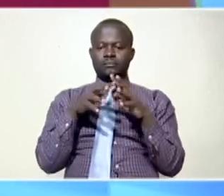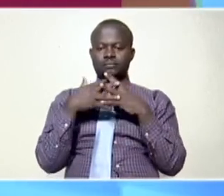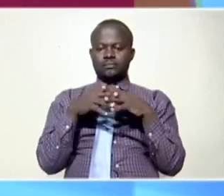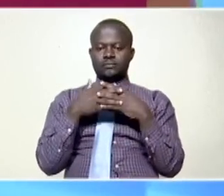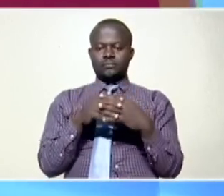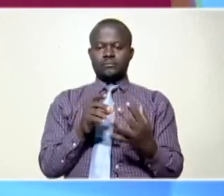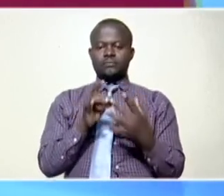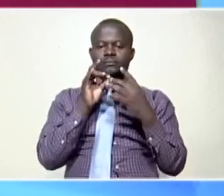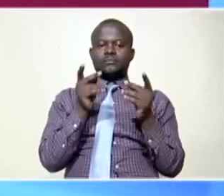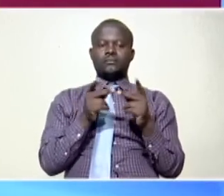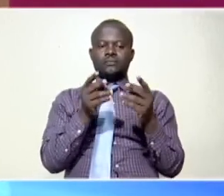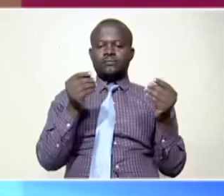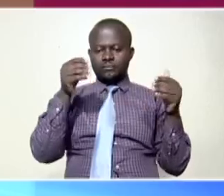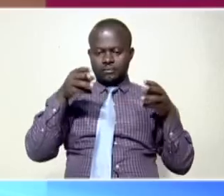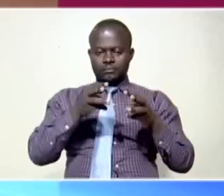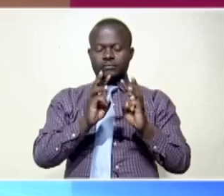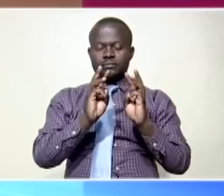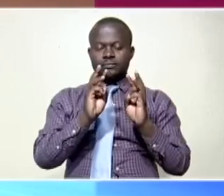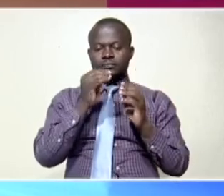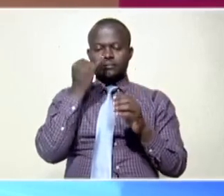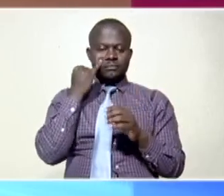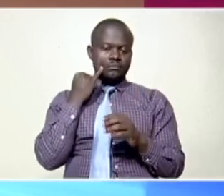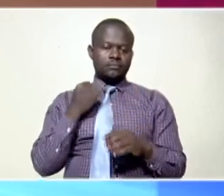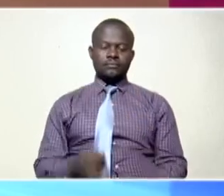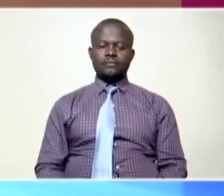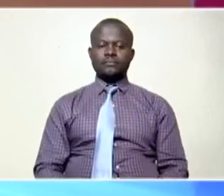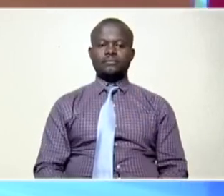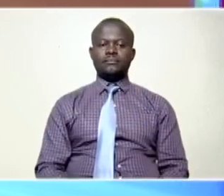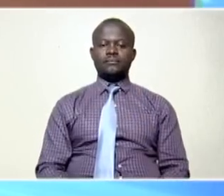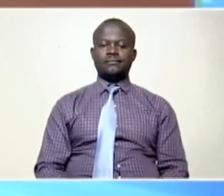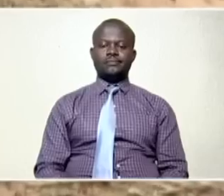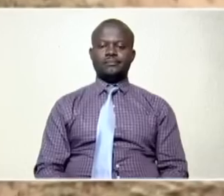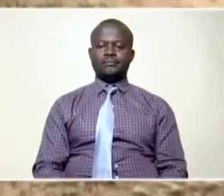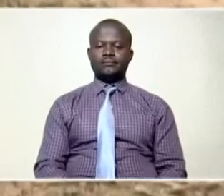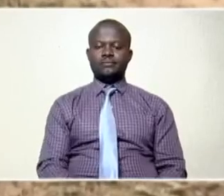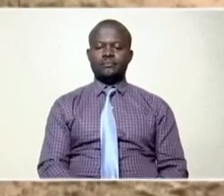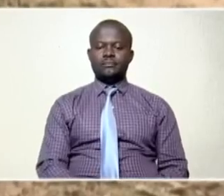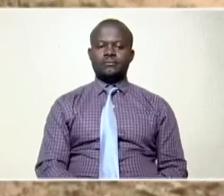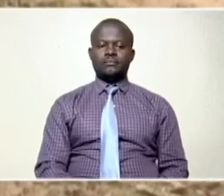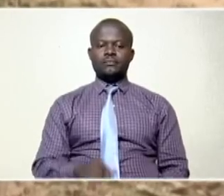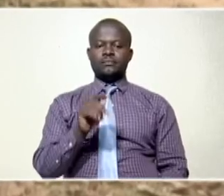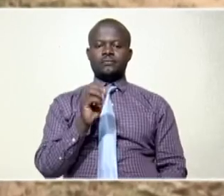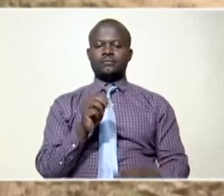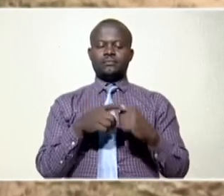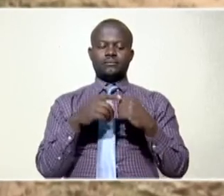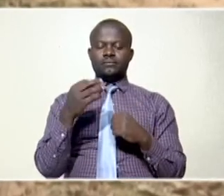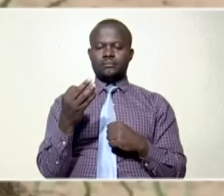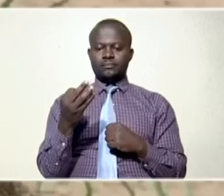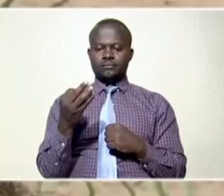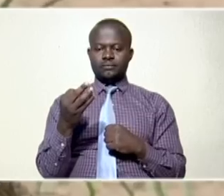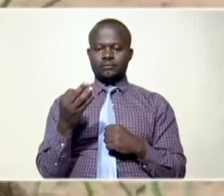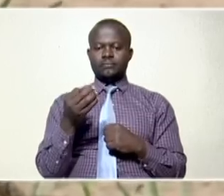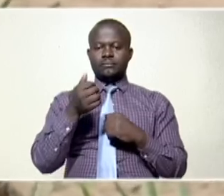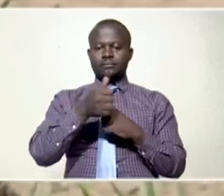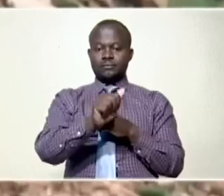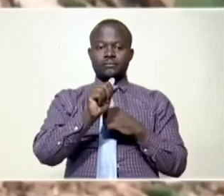ayo inkangu zangije ku buryo bukabije. Inkuru irambuye na Alexi na Mahoro. Kilometero 63